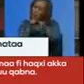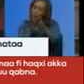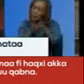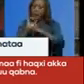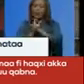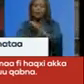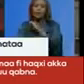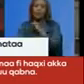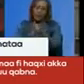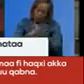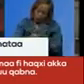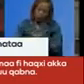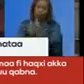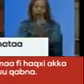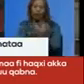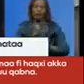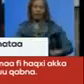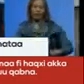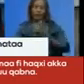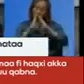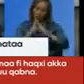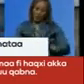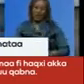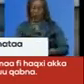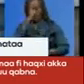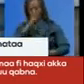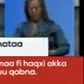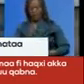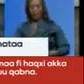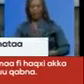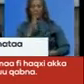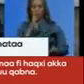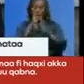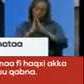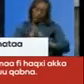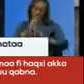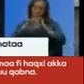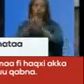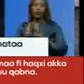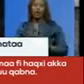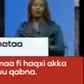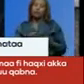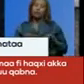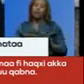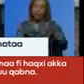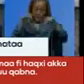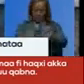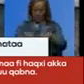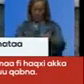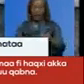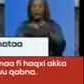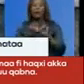የተመሰረተ ጽኑ አንድነታችን ነው። ሰላም መተማመናችን ነው። ሰላም በሁላችንም ፈቃድ ዛሬም